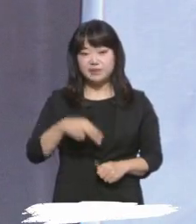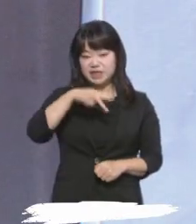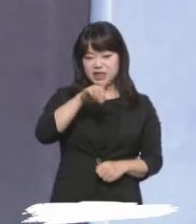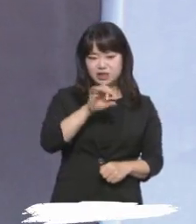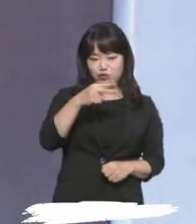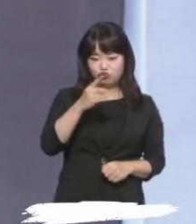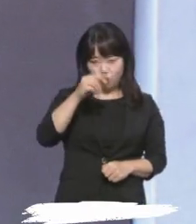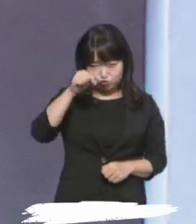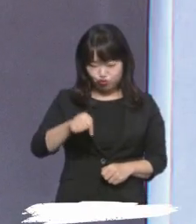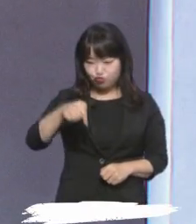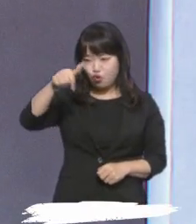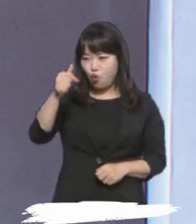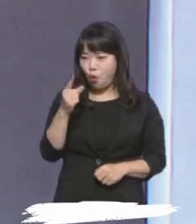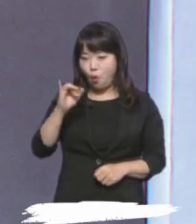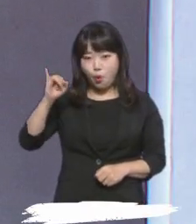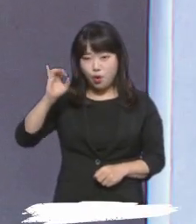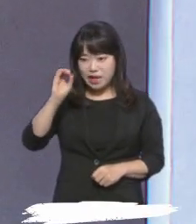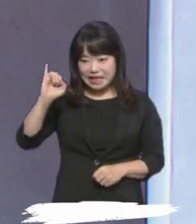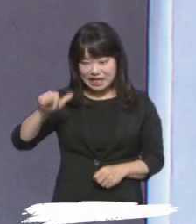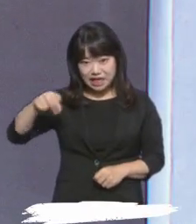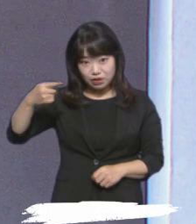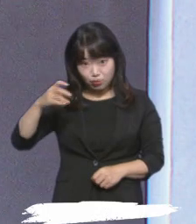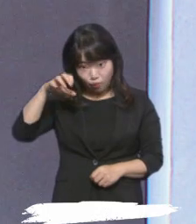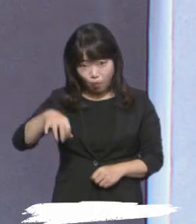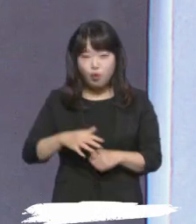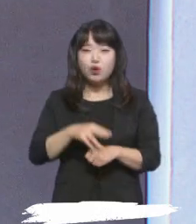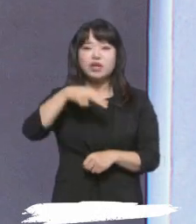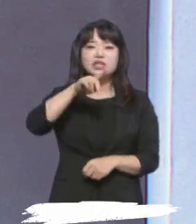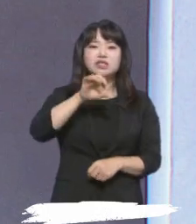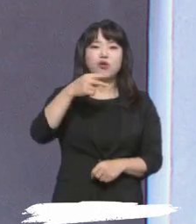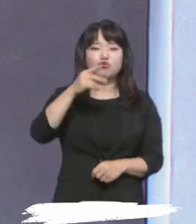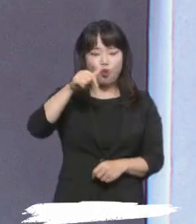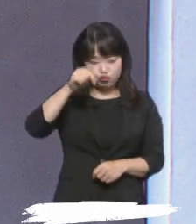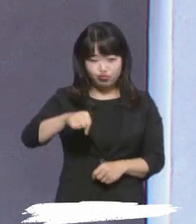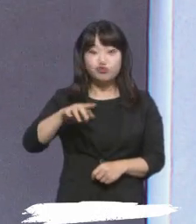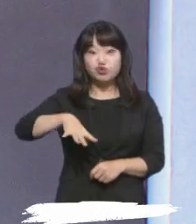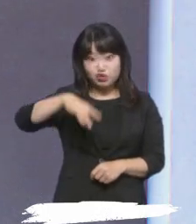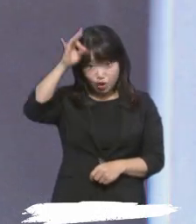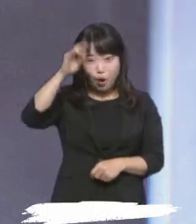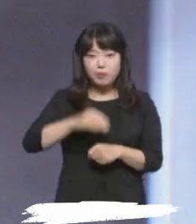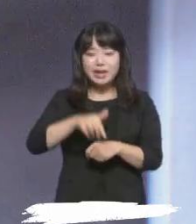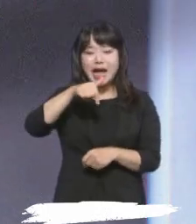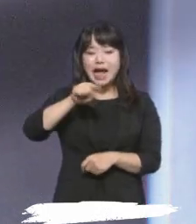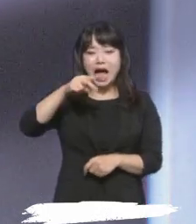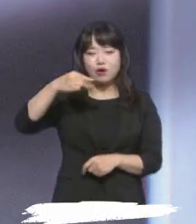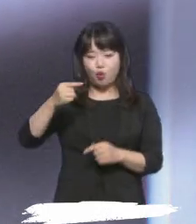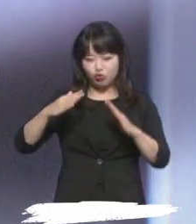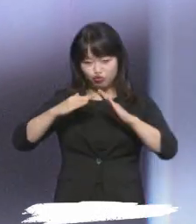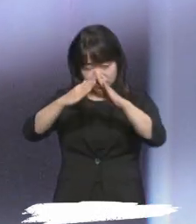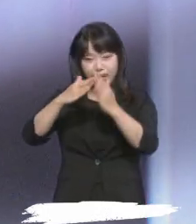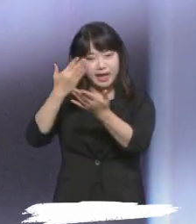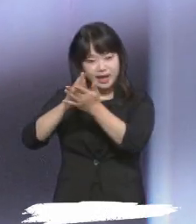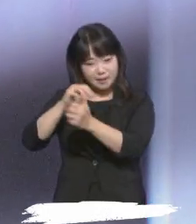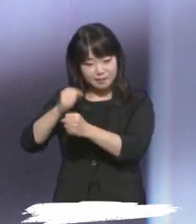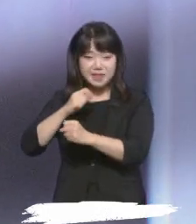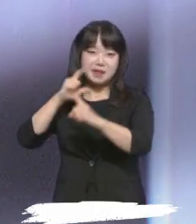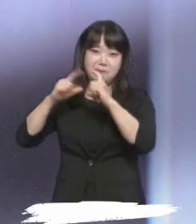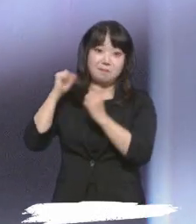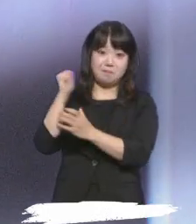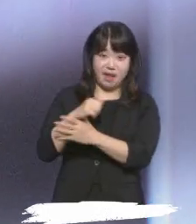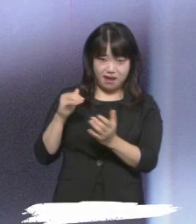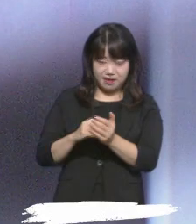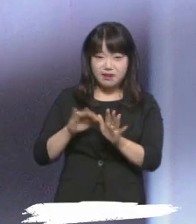성동구 홍익동 한신아파트가 성동구에서는 처음으로 가로주택 정비 사업 시행 계획 인가를 받았습니다.